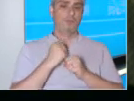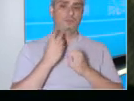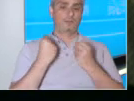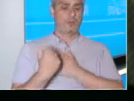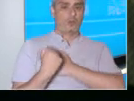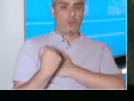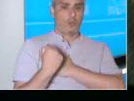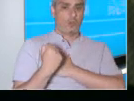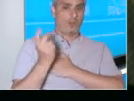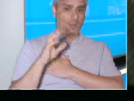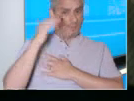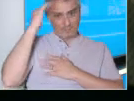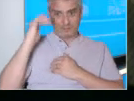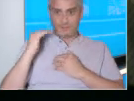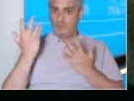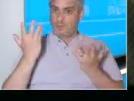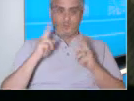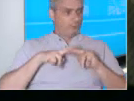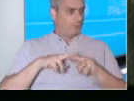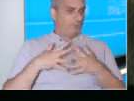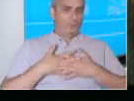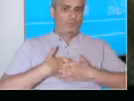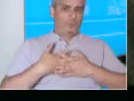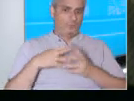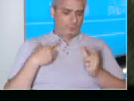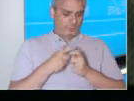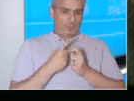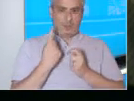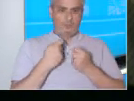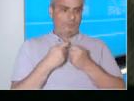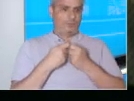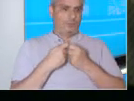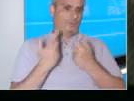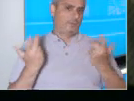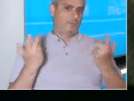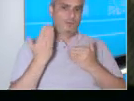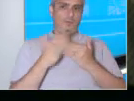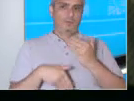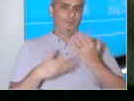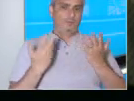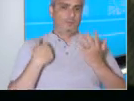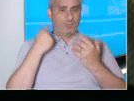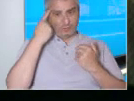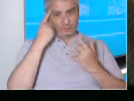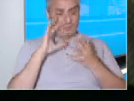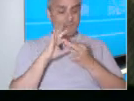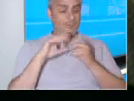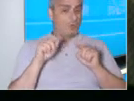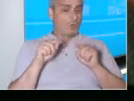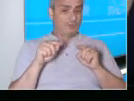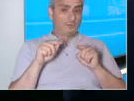הרבה כוח. אז יכול להיות שתשארו? אז תורד שערו, אנחנו כרגע אותה עשייה, אנחנו עשייה משותפת. ובסופו של דבר, אני חושב שהחיבור